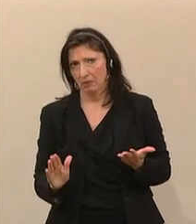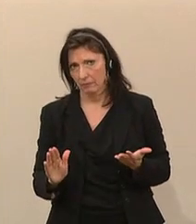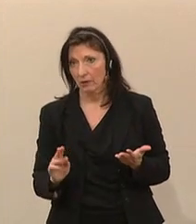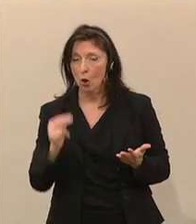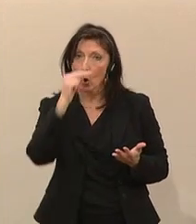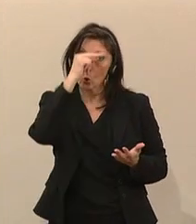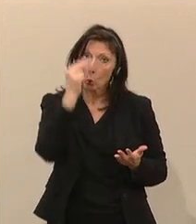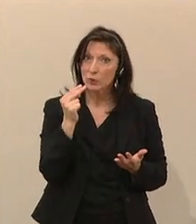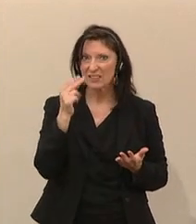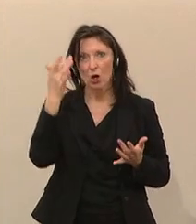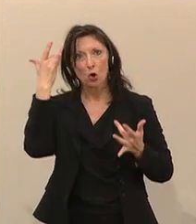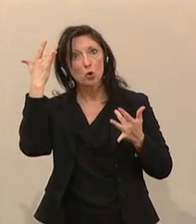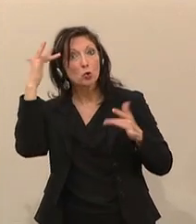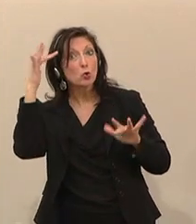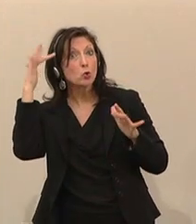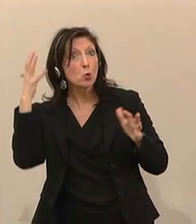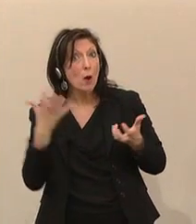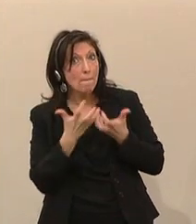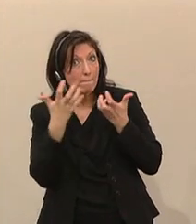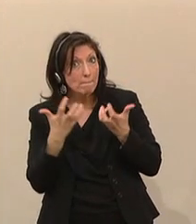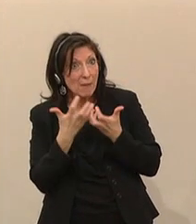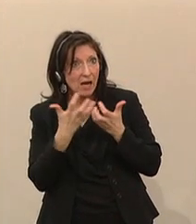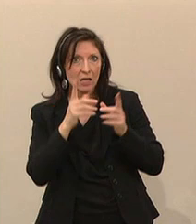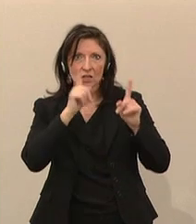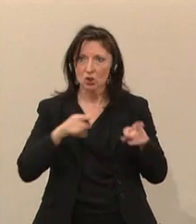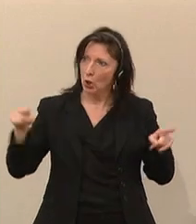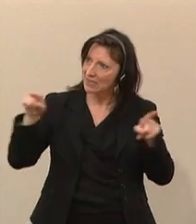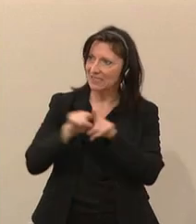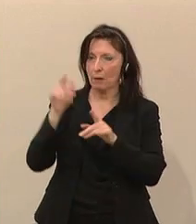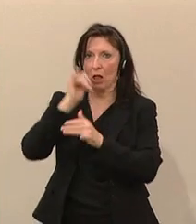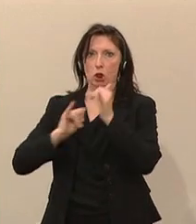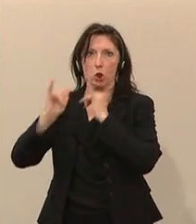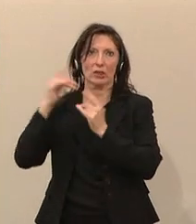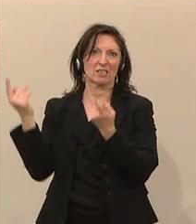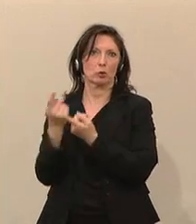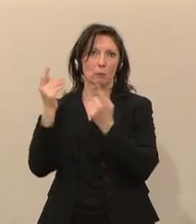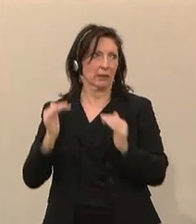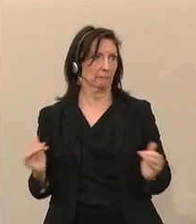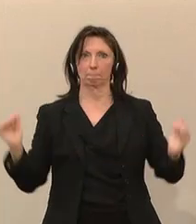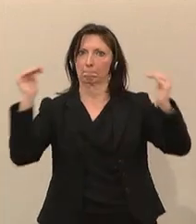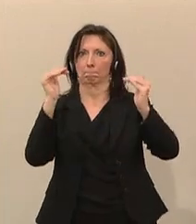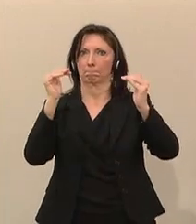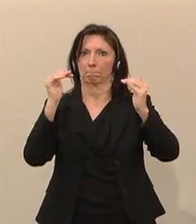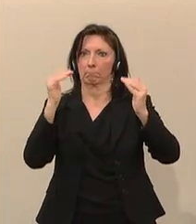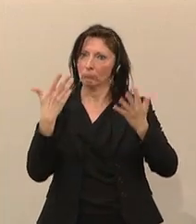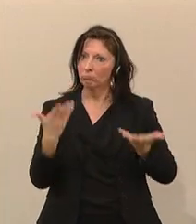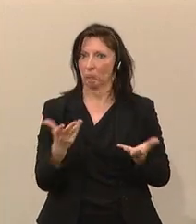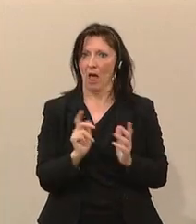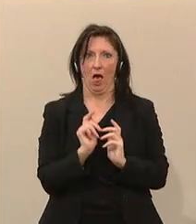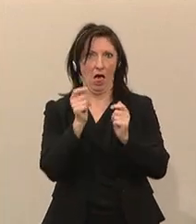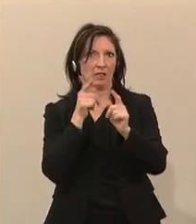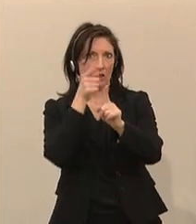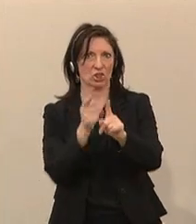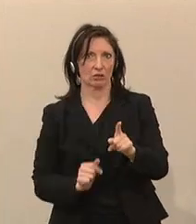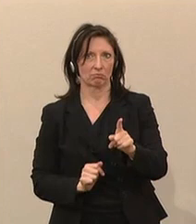Kunst- und Kulturschaffende sind gleich zu behandeln wie Tourismusbetriebe. Und das ist das Ziel dieses Antrags. Ich